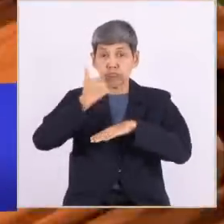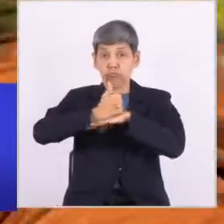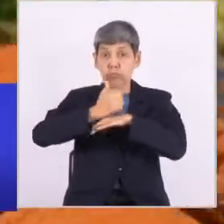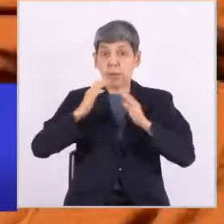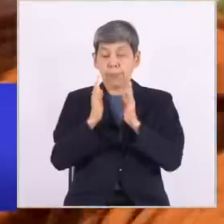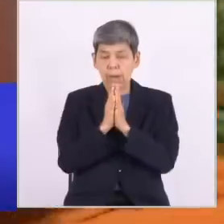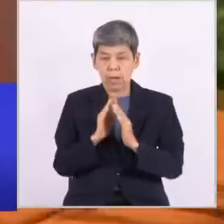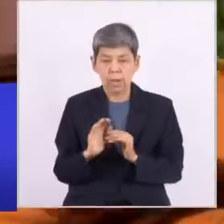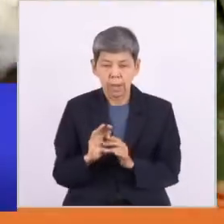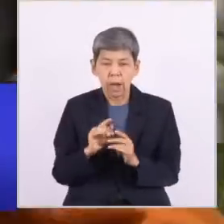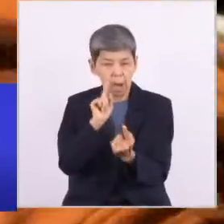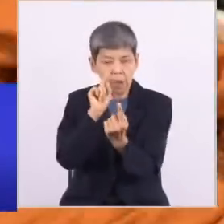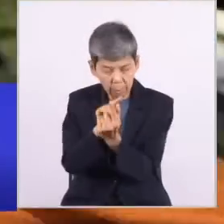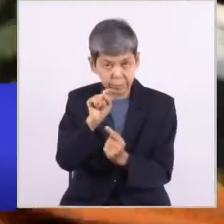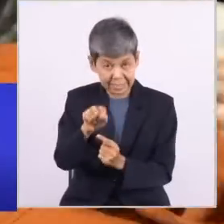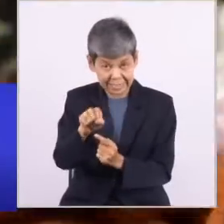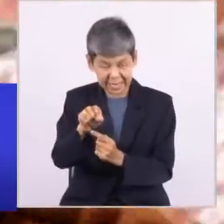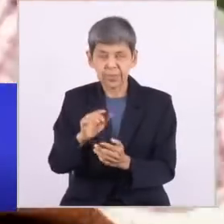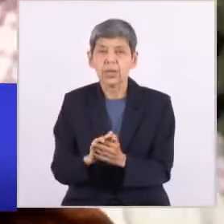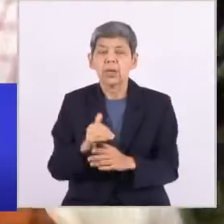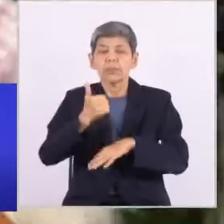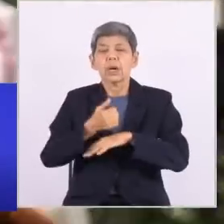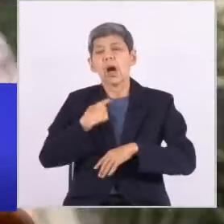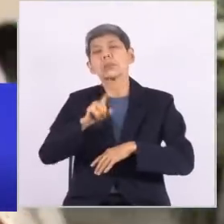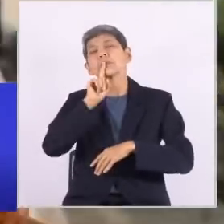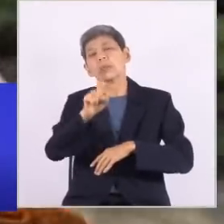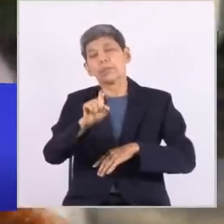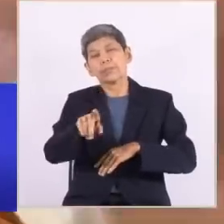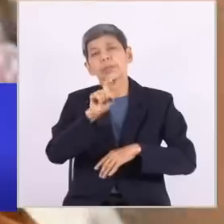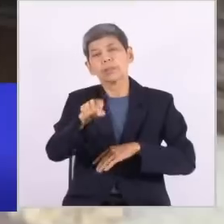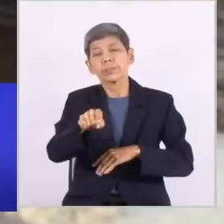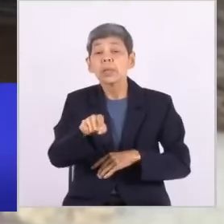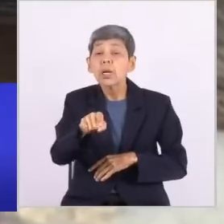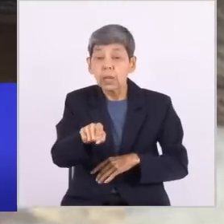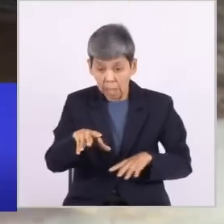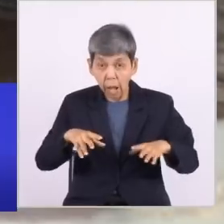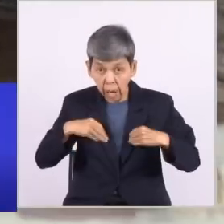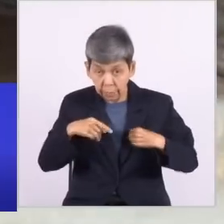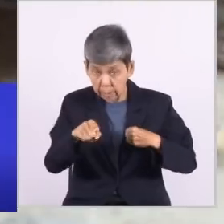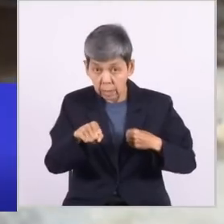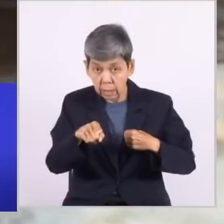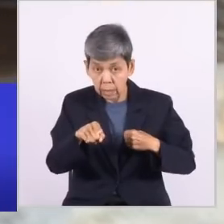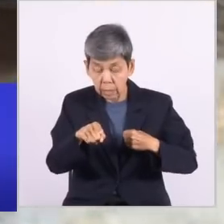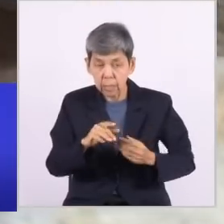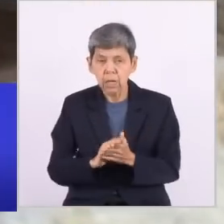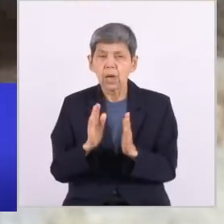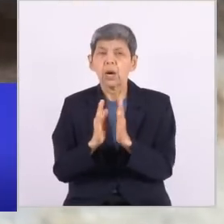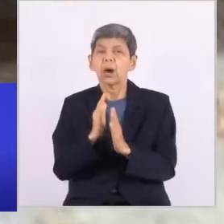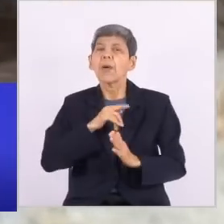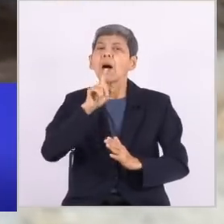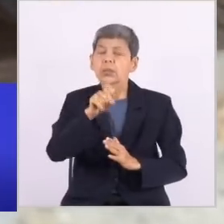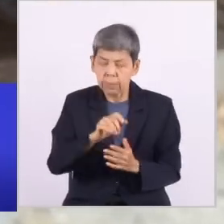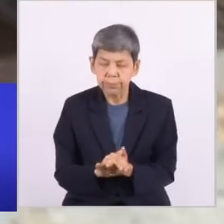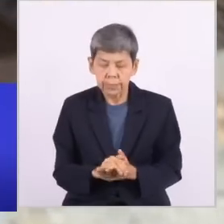เจอหน้ากับพระอาจารย์โชคเจ้าคณะอำเภอถามประโยคแรกเลยรักตัวเองไหมอาจารย์โชคก็บอกว่า